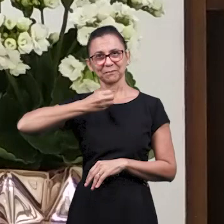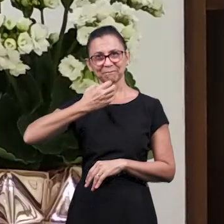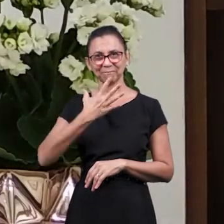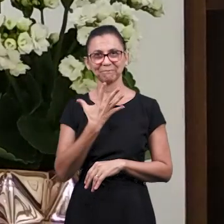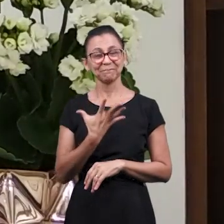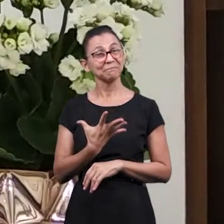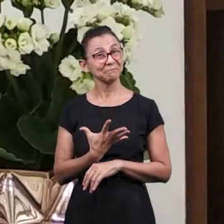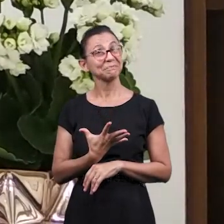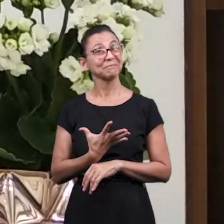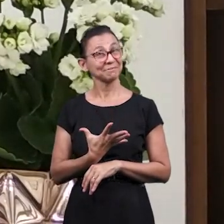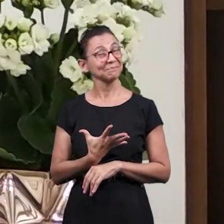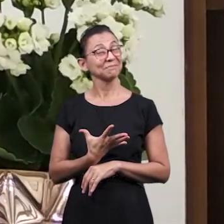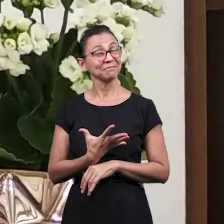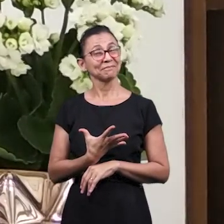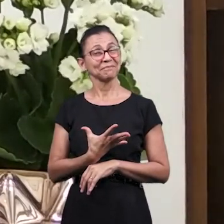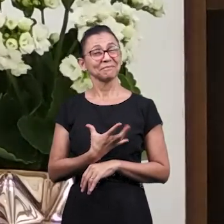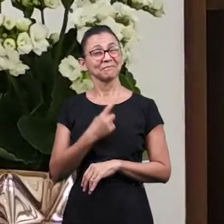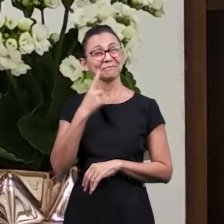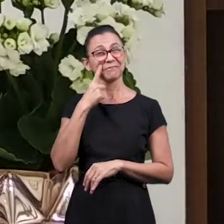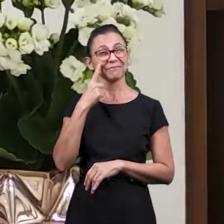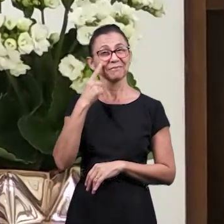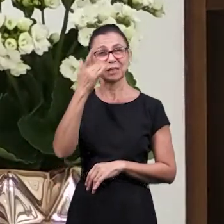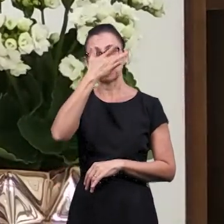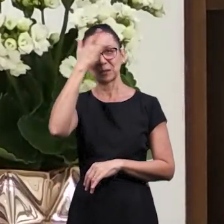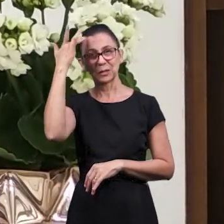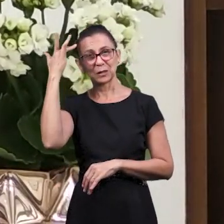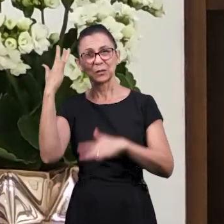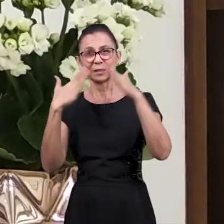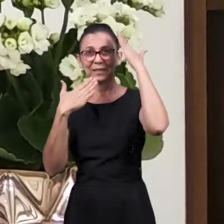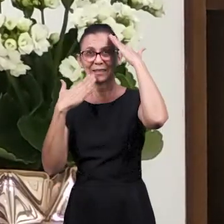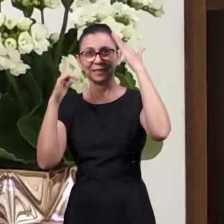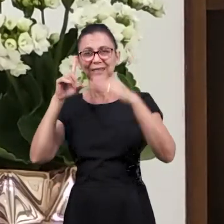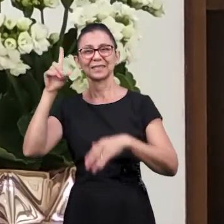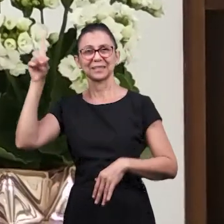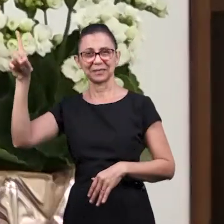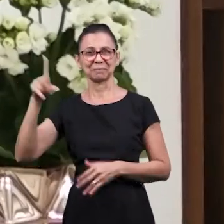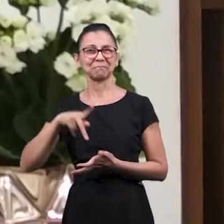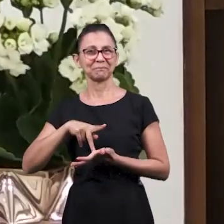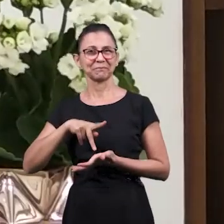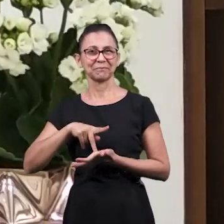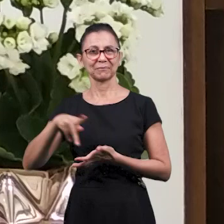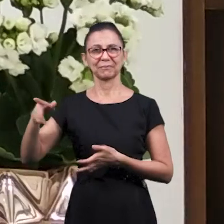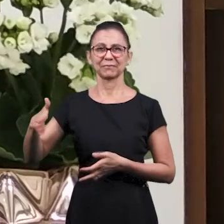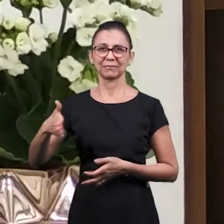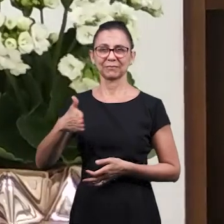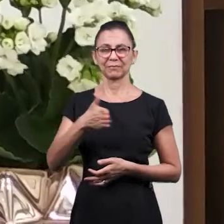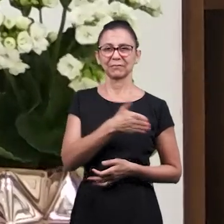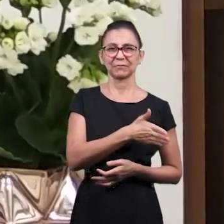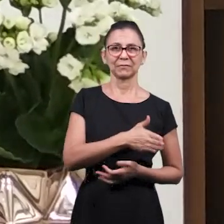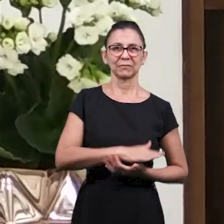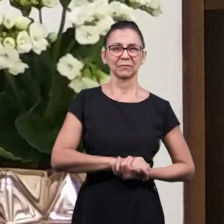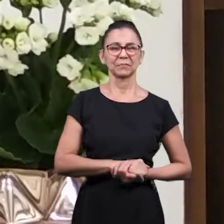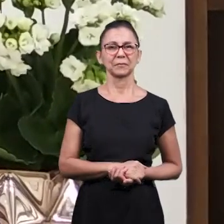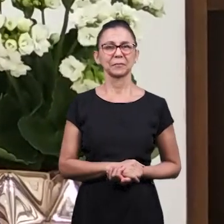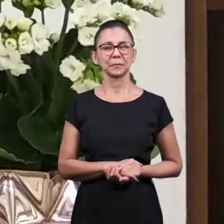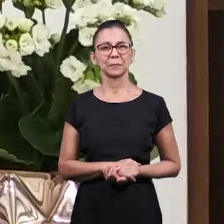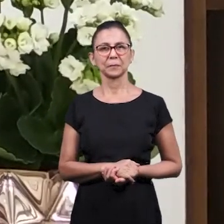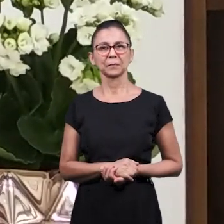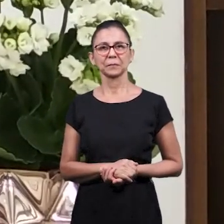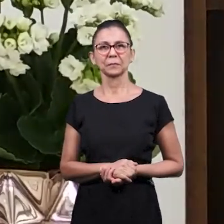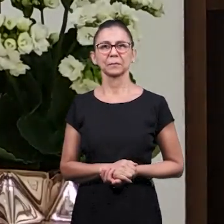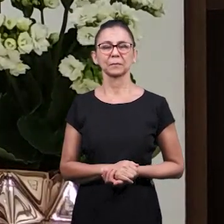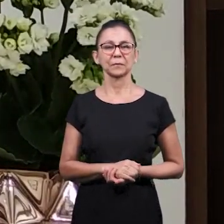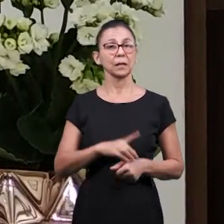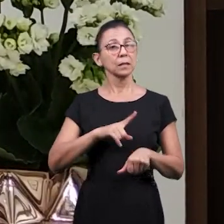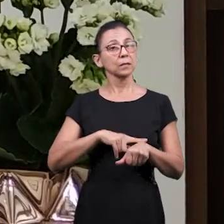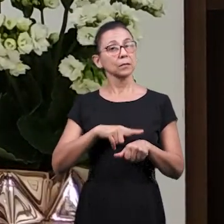Господа! Так чудесно слышать хвалу имени Божию. Мы приглашаем всех в